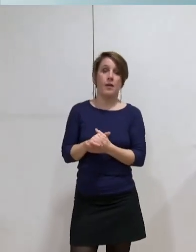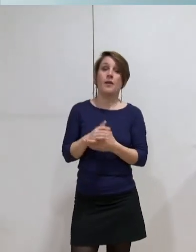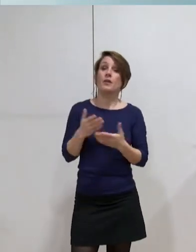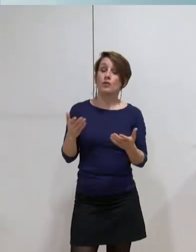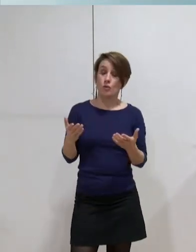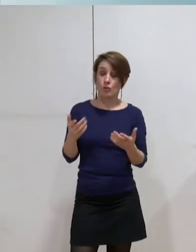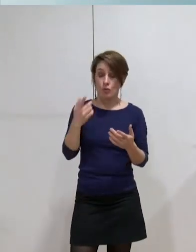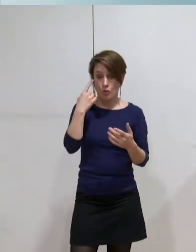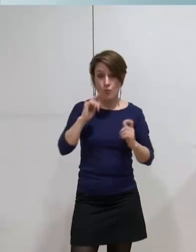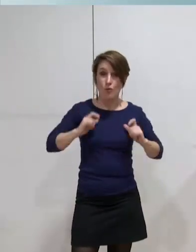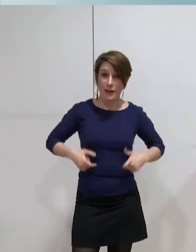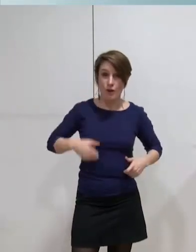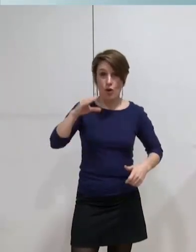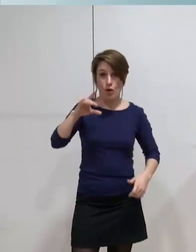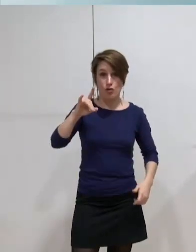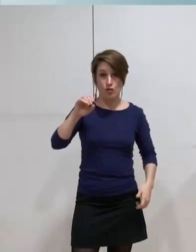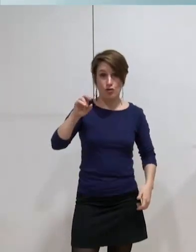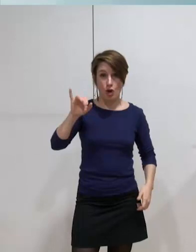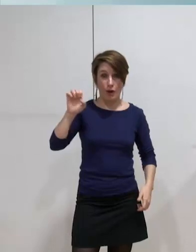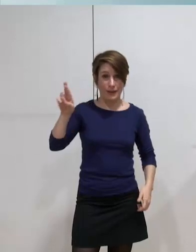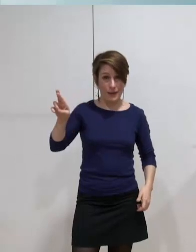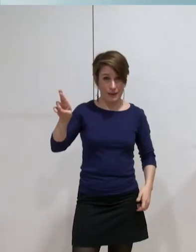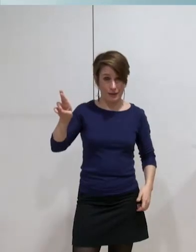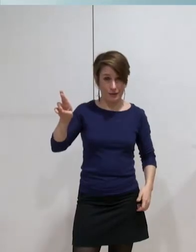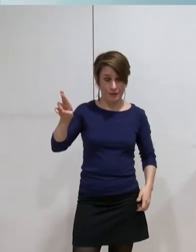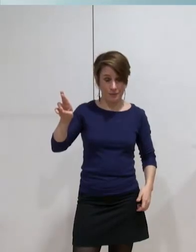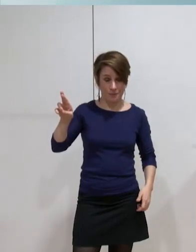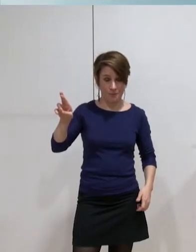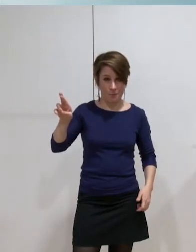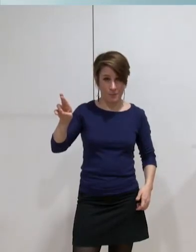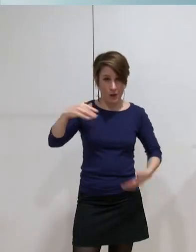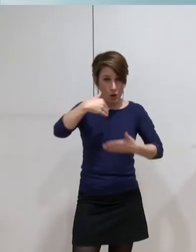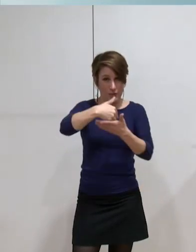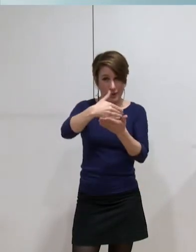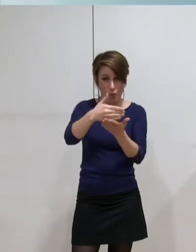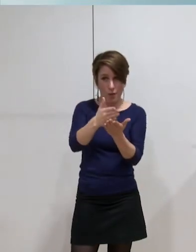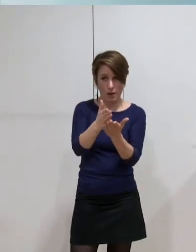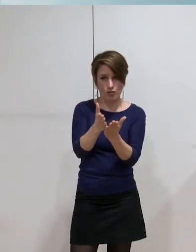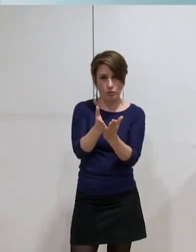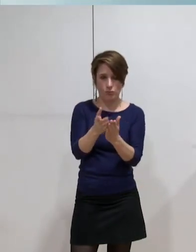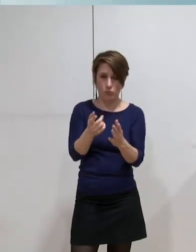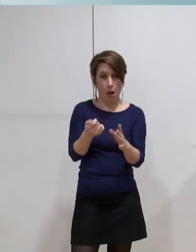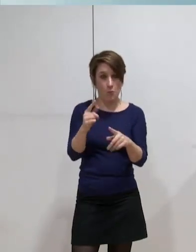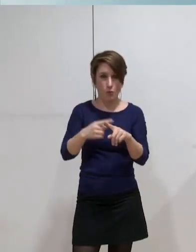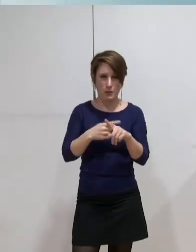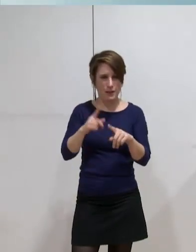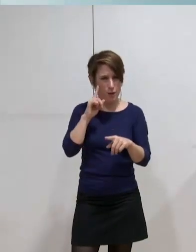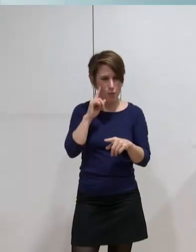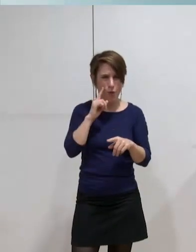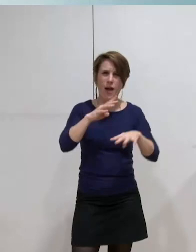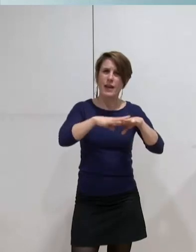trouve que dans le casre de l'école Chorier le découpage est assez étrange puisque du côté de